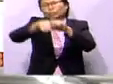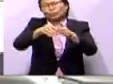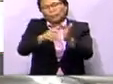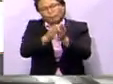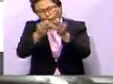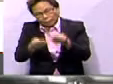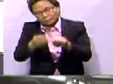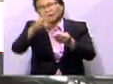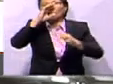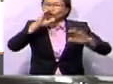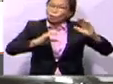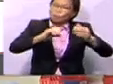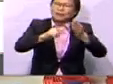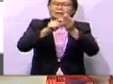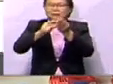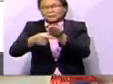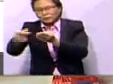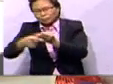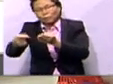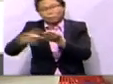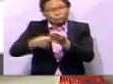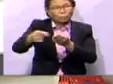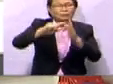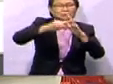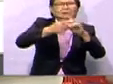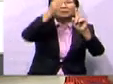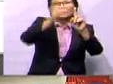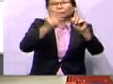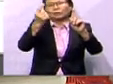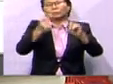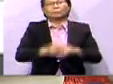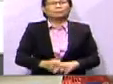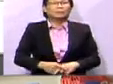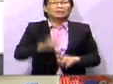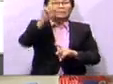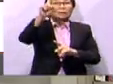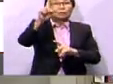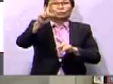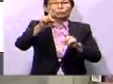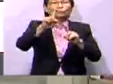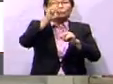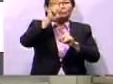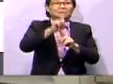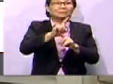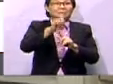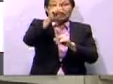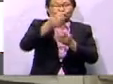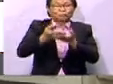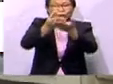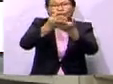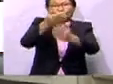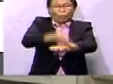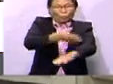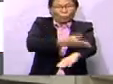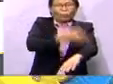majalah, komik, jurnal dan terbitan berkala mulai 1 Januari. Ia satu daripada 7 cadangan bagi menambah baik pelaksanaan